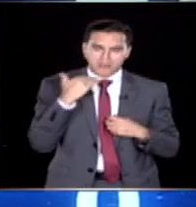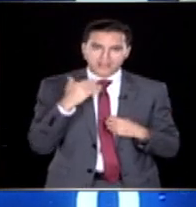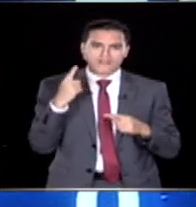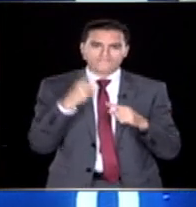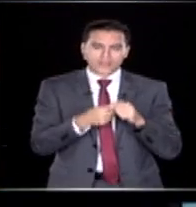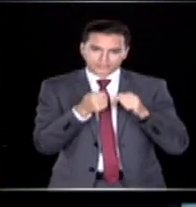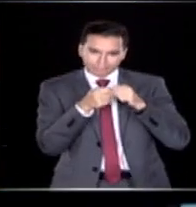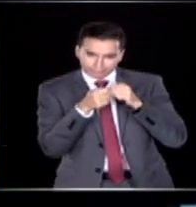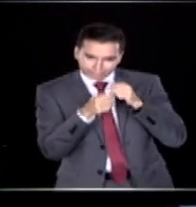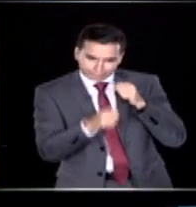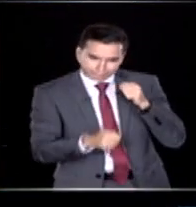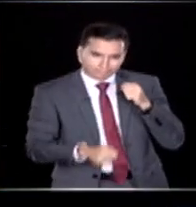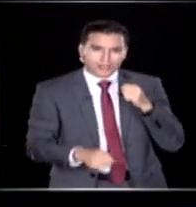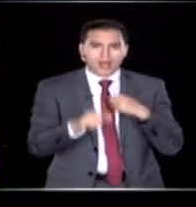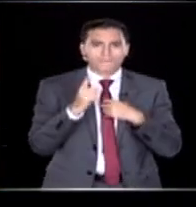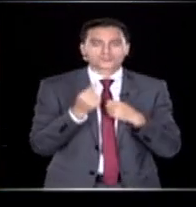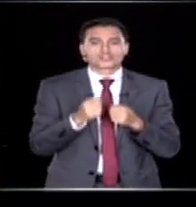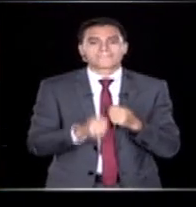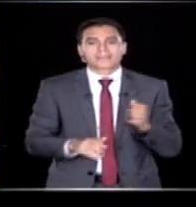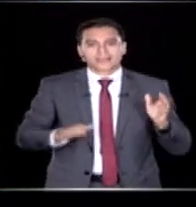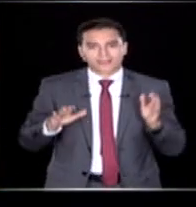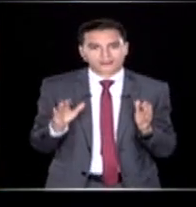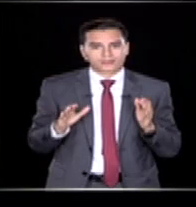وبتصل لعمق 15 متر،